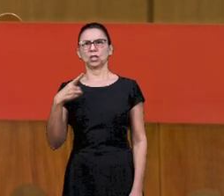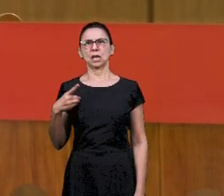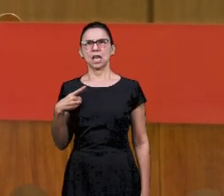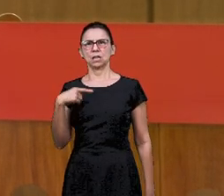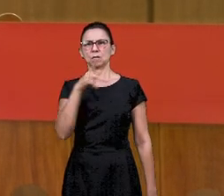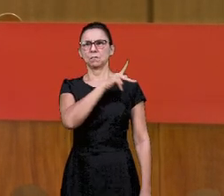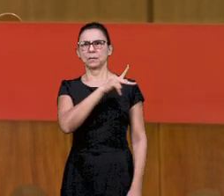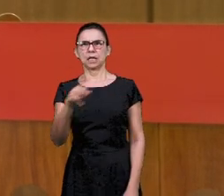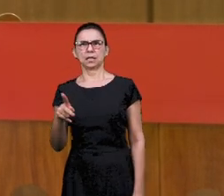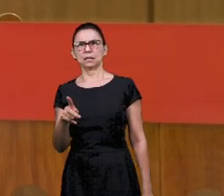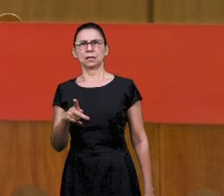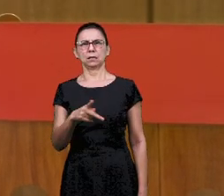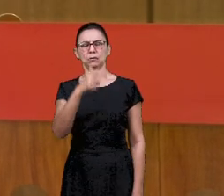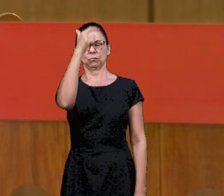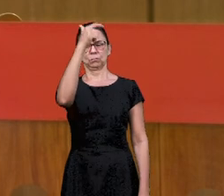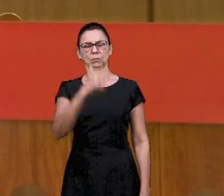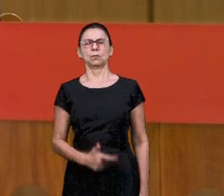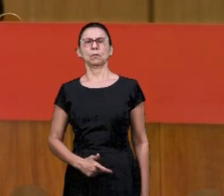presbytère. Non, il ne peut pas.